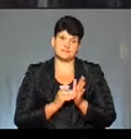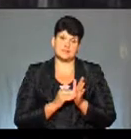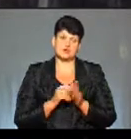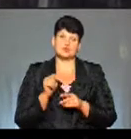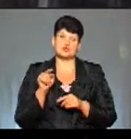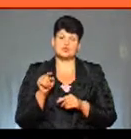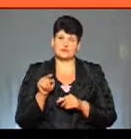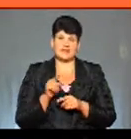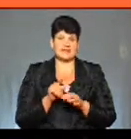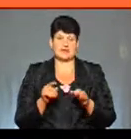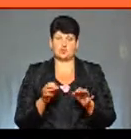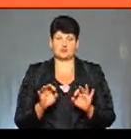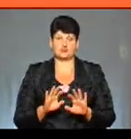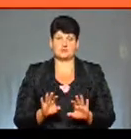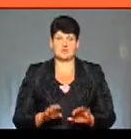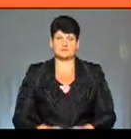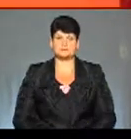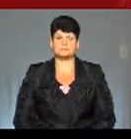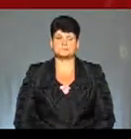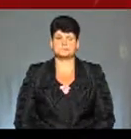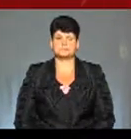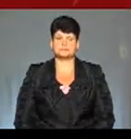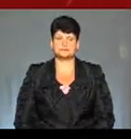вона абсолютно недоступна.